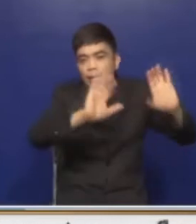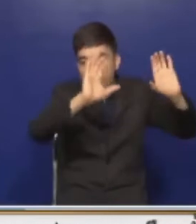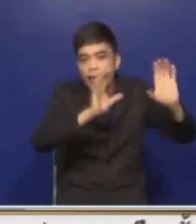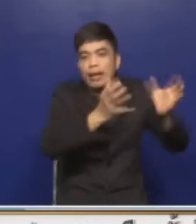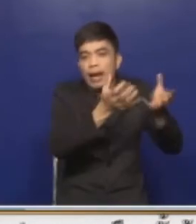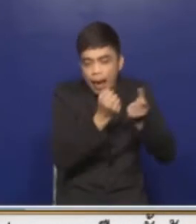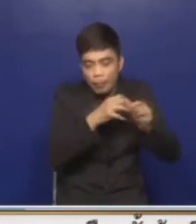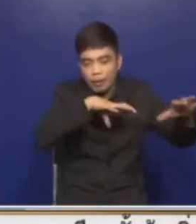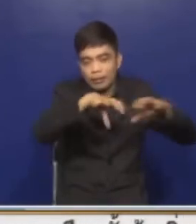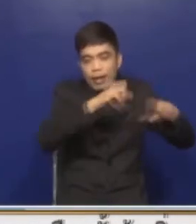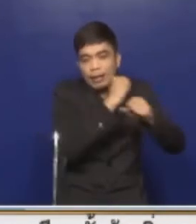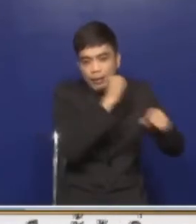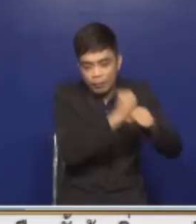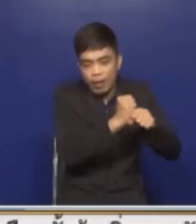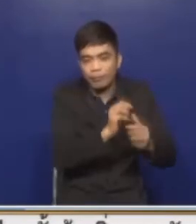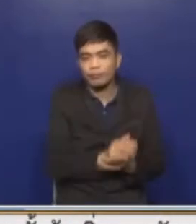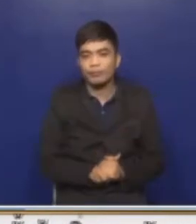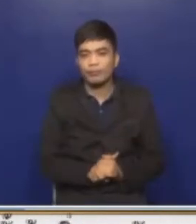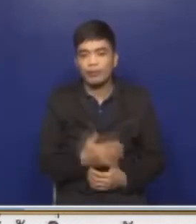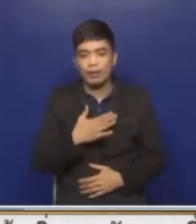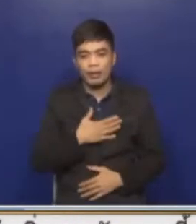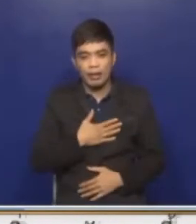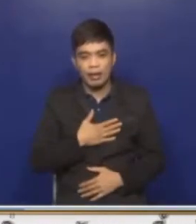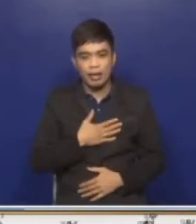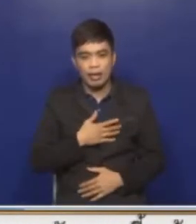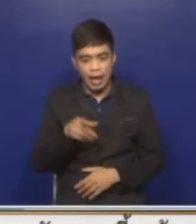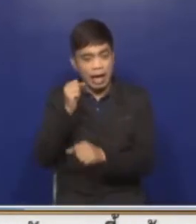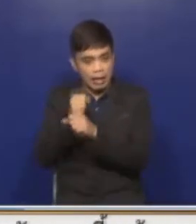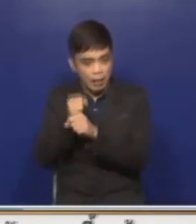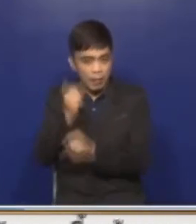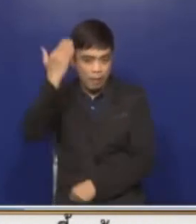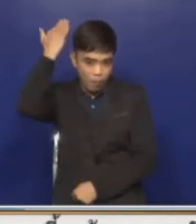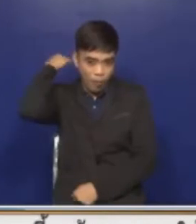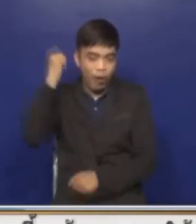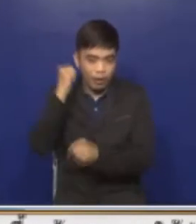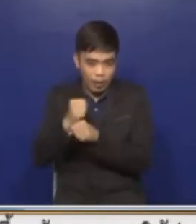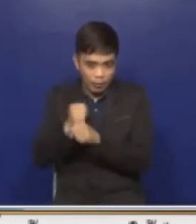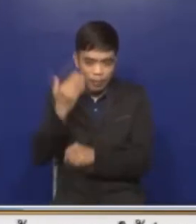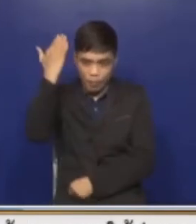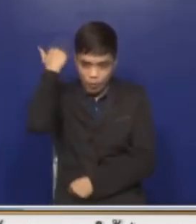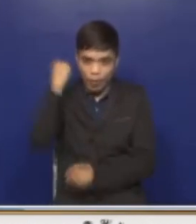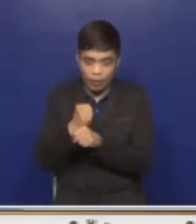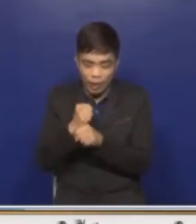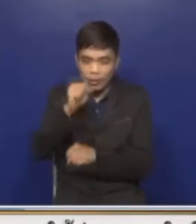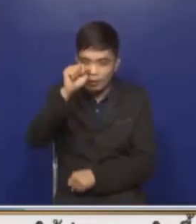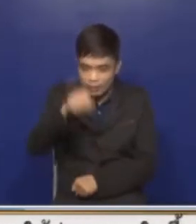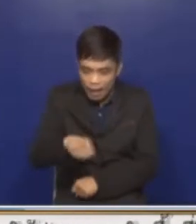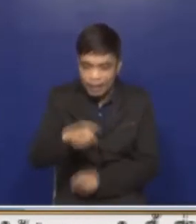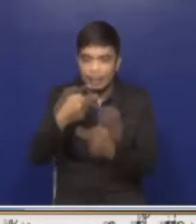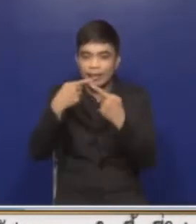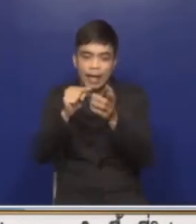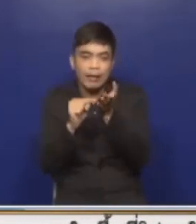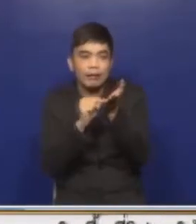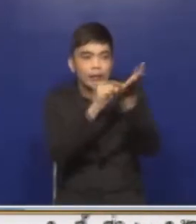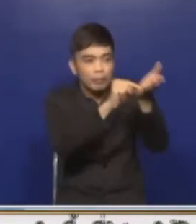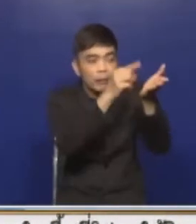เขาหมอนะพอดีผ่านมาน่ะก็ทำนะไม่ใช่ทำให้ทำนะตั้งแต่ผมเป็นผู้แทนมานี่แต่ว่าทำไปแล้วส่งไป